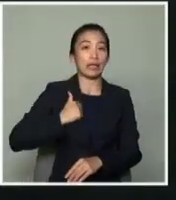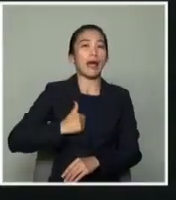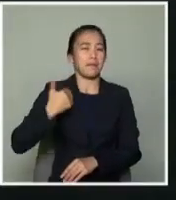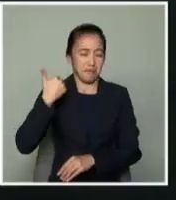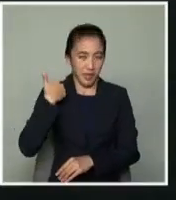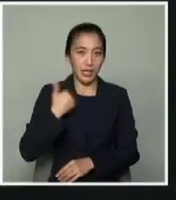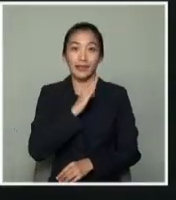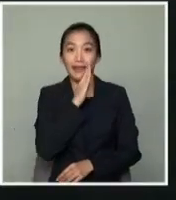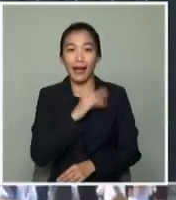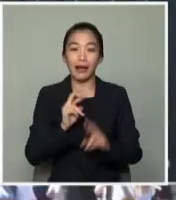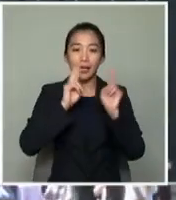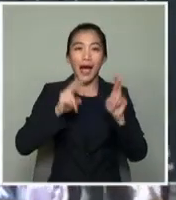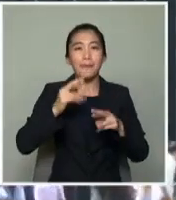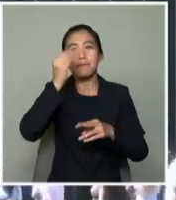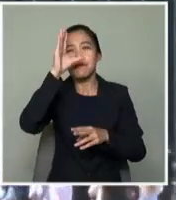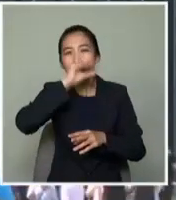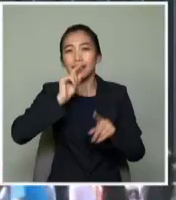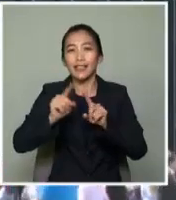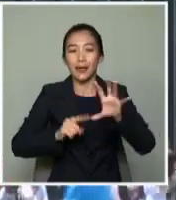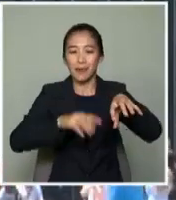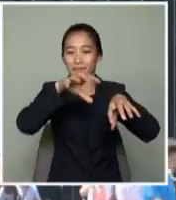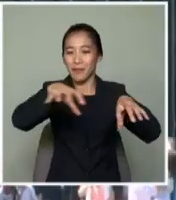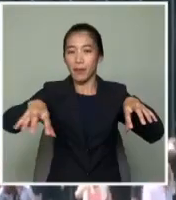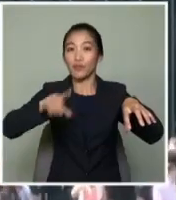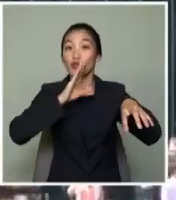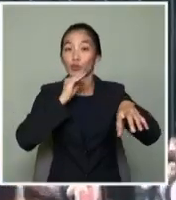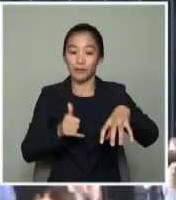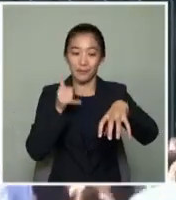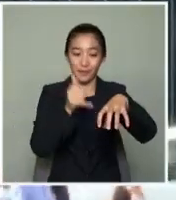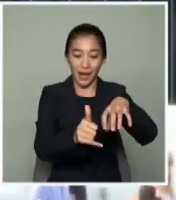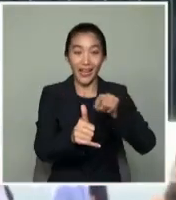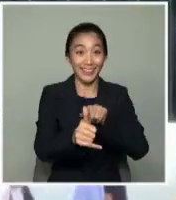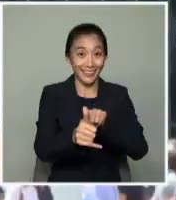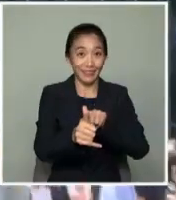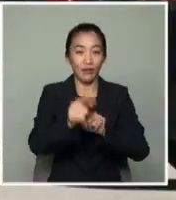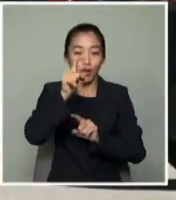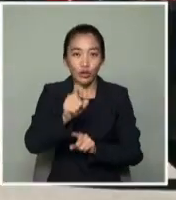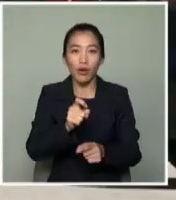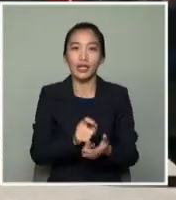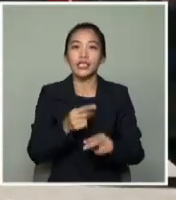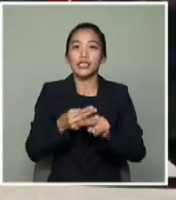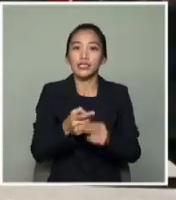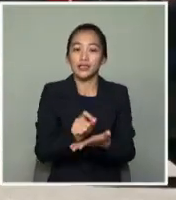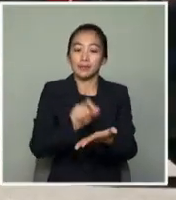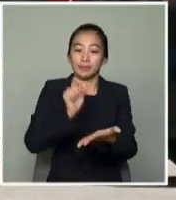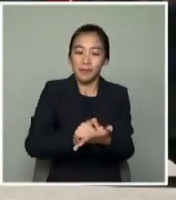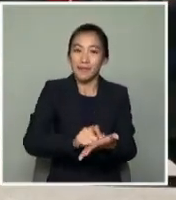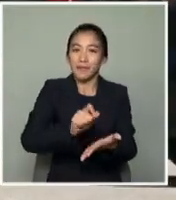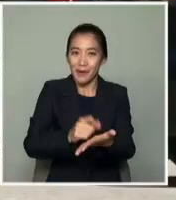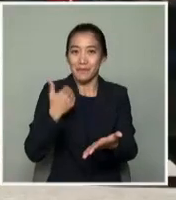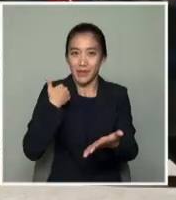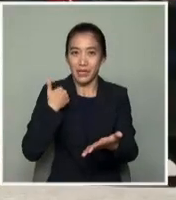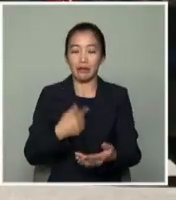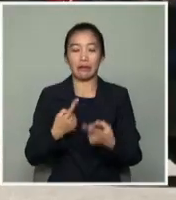ดาไนท์คลับต่างๆต้องให้ลูกค้าลงชื่อก่อนเข้าใช้บริการในช่วงที่โควิดยังแพร่ระบาดอยู่แต่คลับ